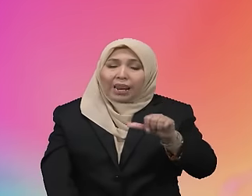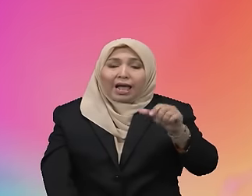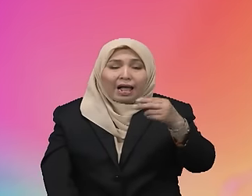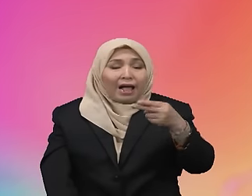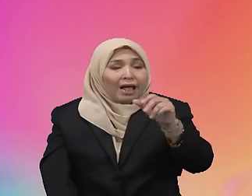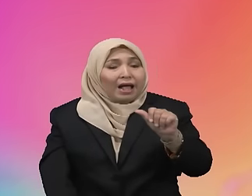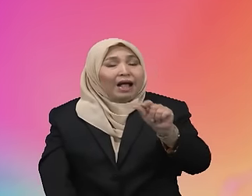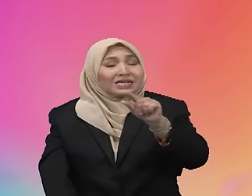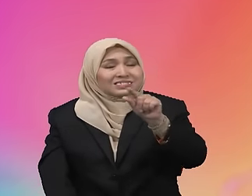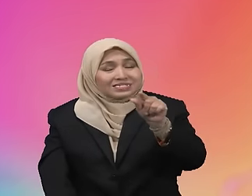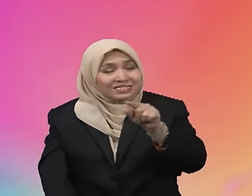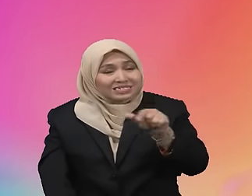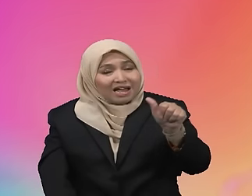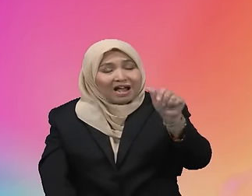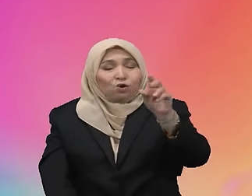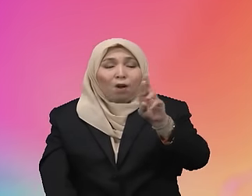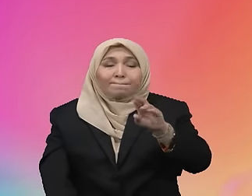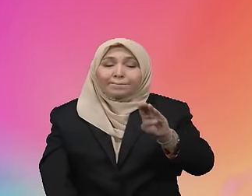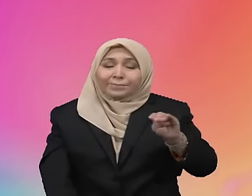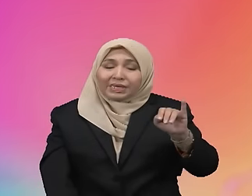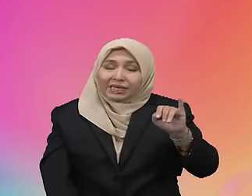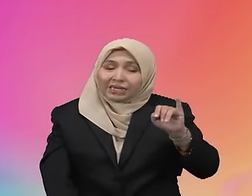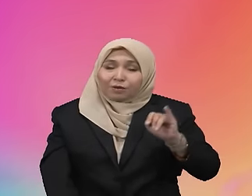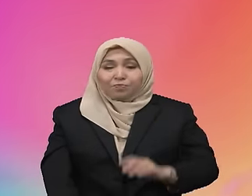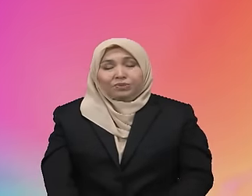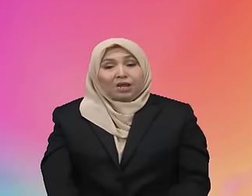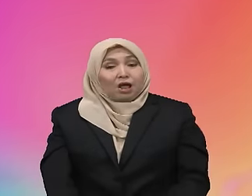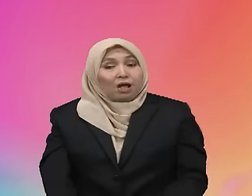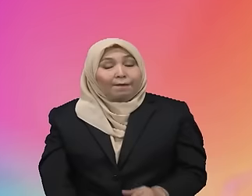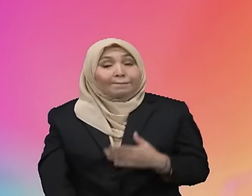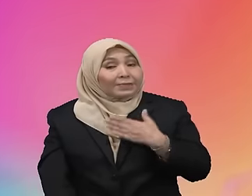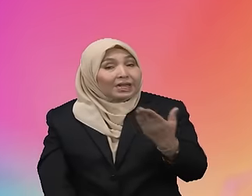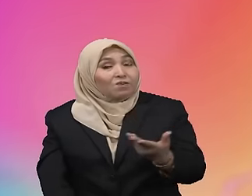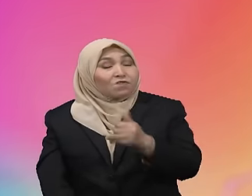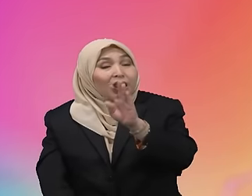قَالَ هَذَا رَبِّي. Silakan.